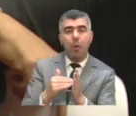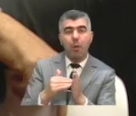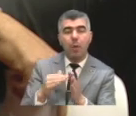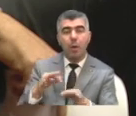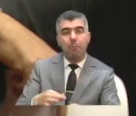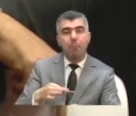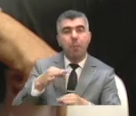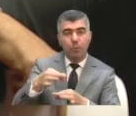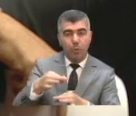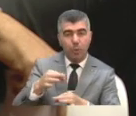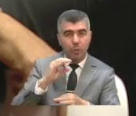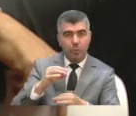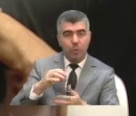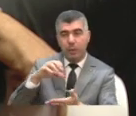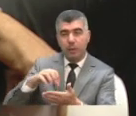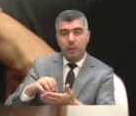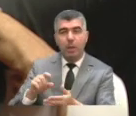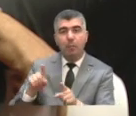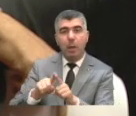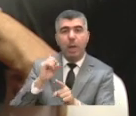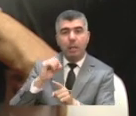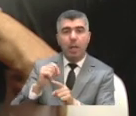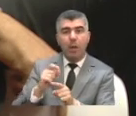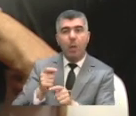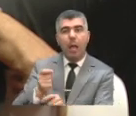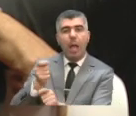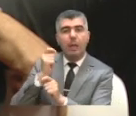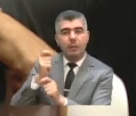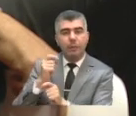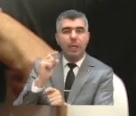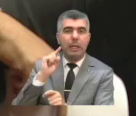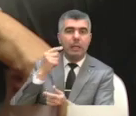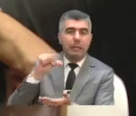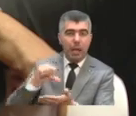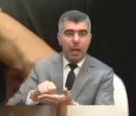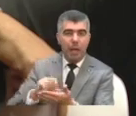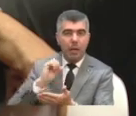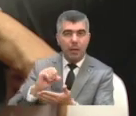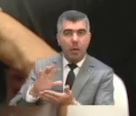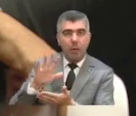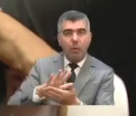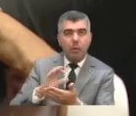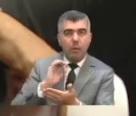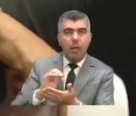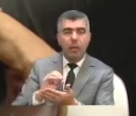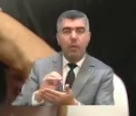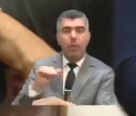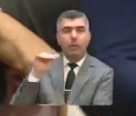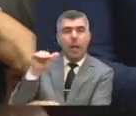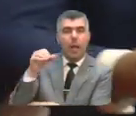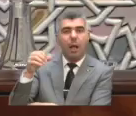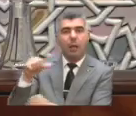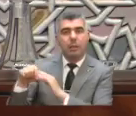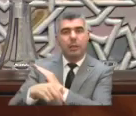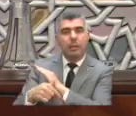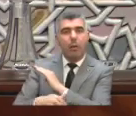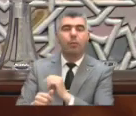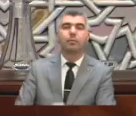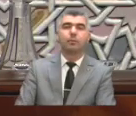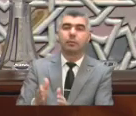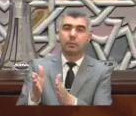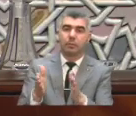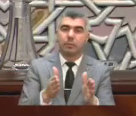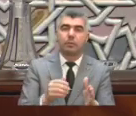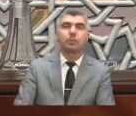مربع بكل من جرف الأصفر وأسفي والدخلة وسيدي إفني وأمكريو والقرقرات. شكرا. شكرا سيد